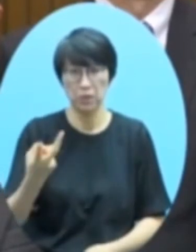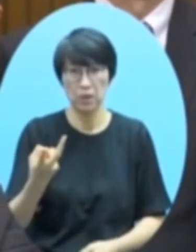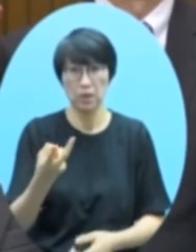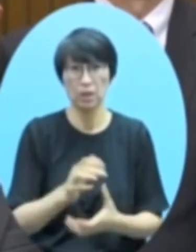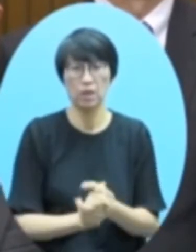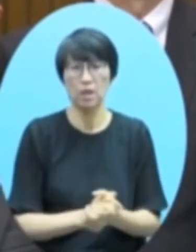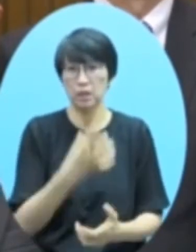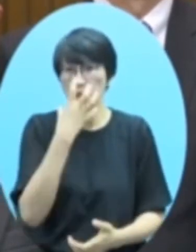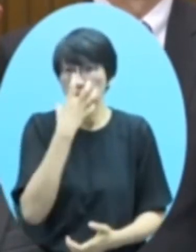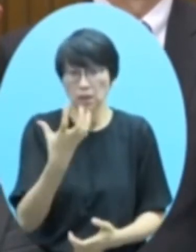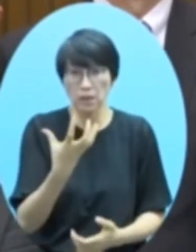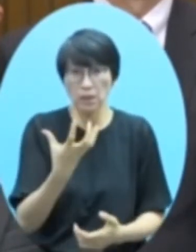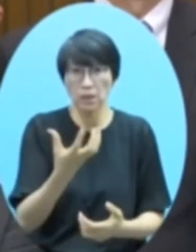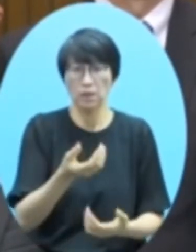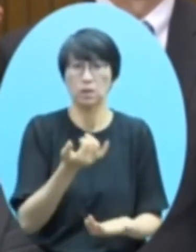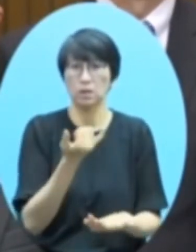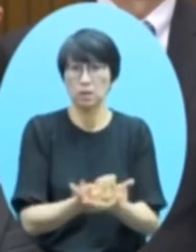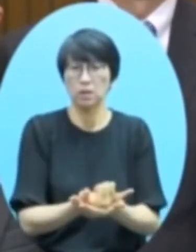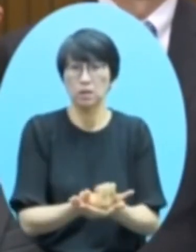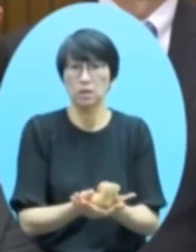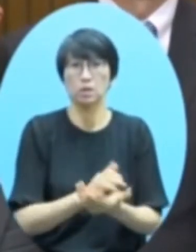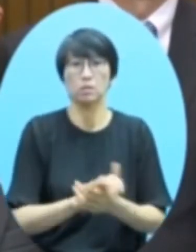路。